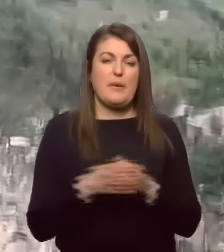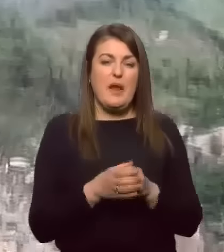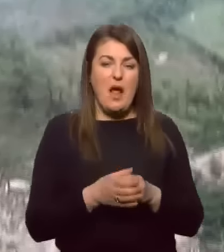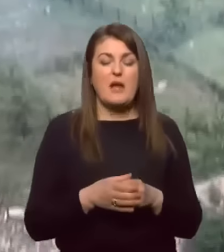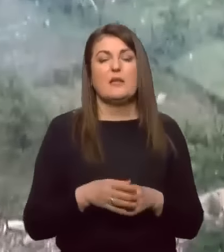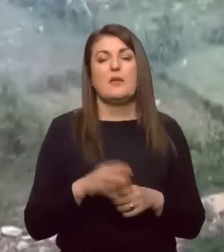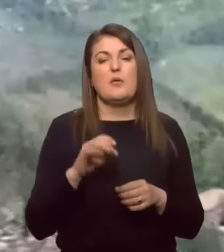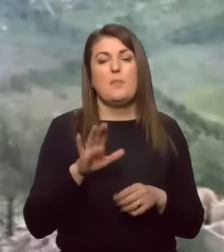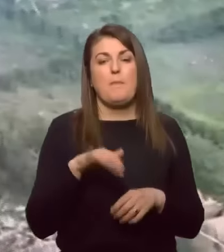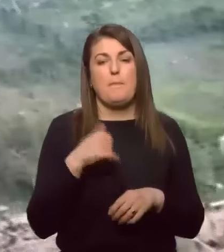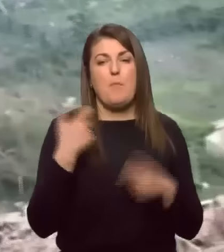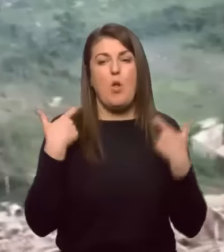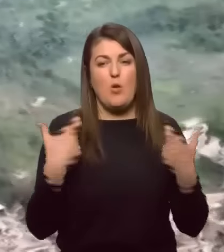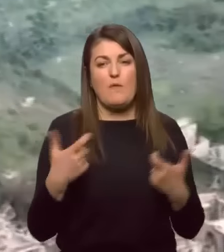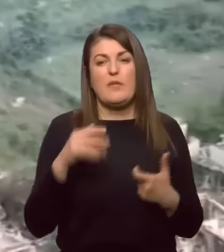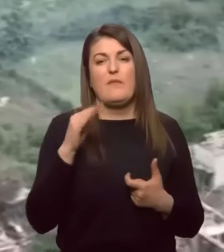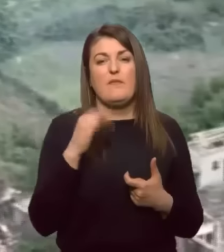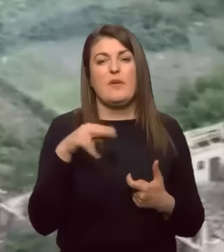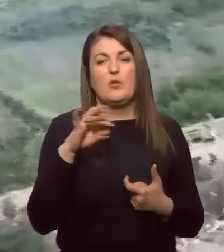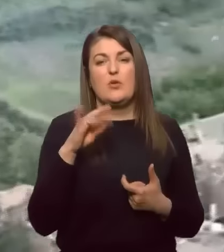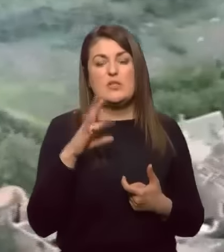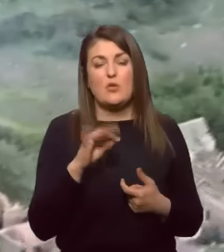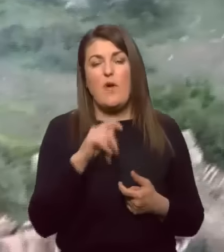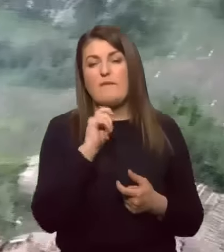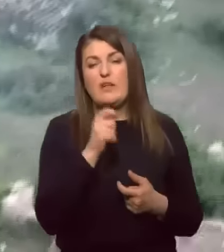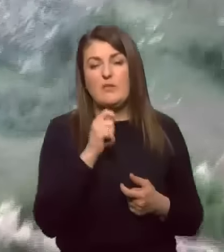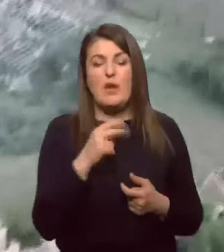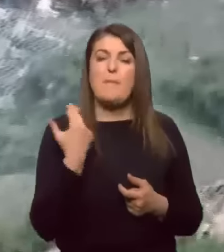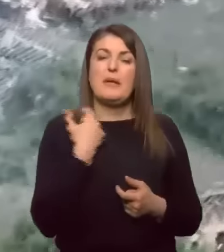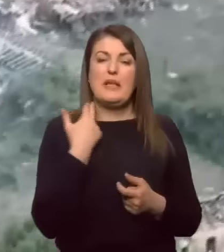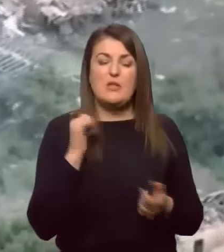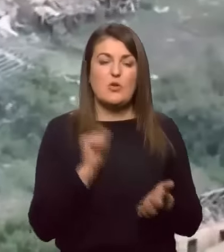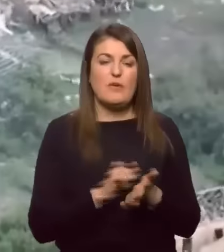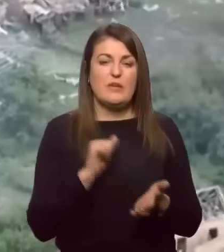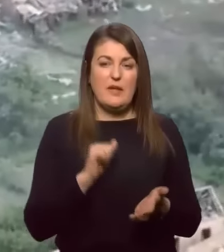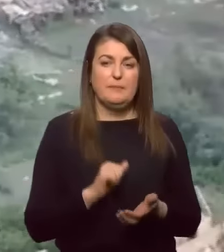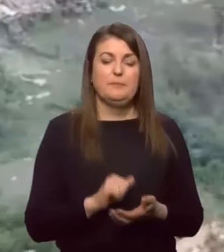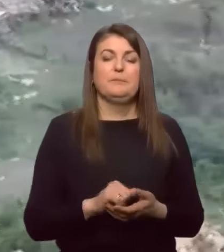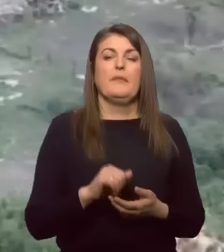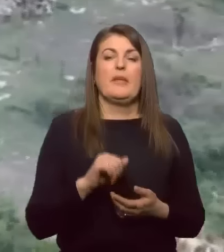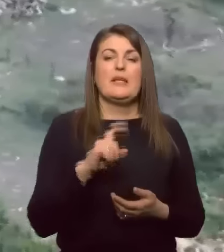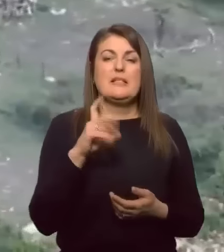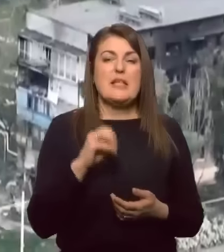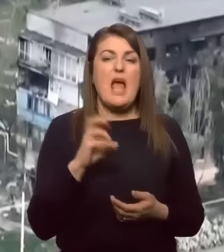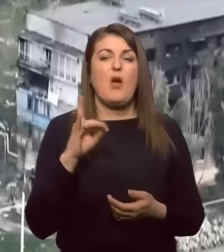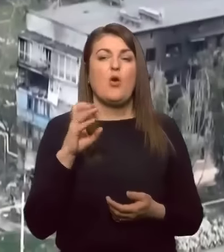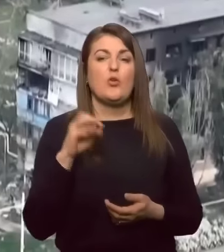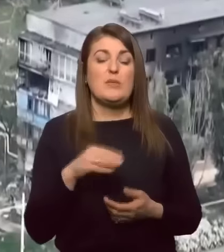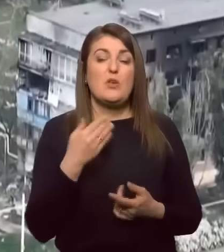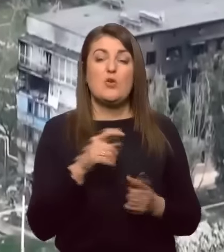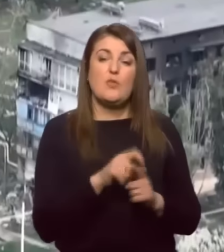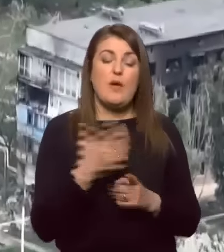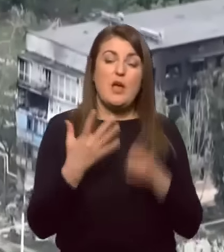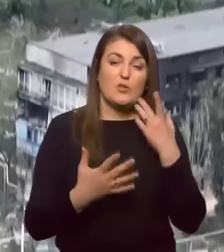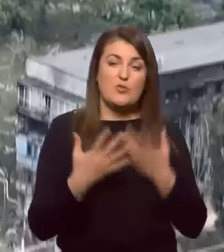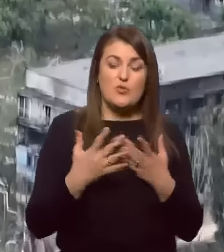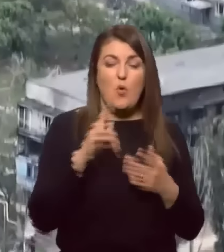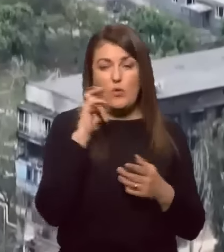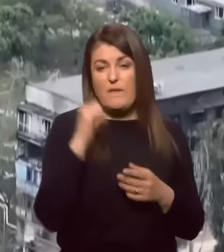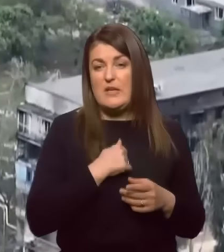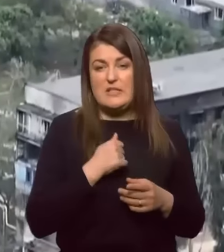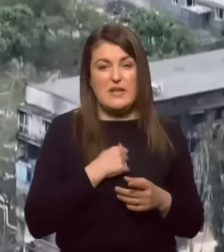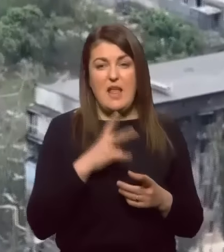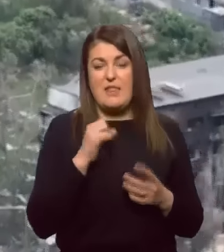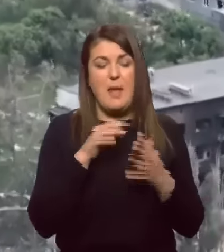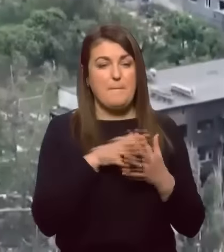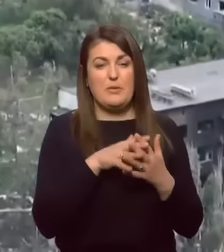бригади полковник Павло Федосенко в інтерв'ю британському виданню «The Economist». За його словами, якщо українські війська не